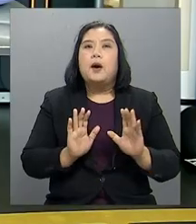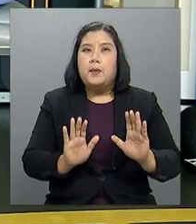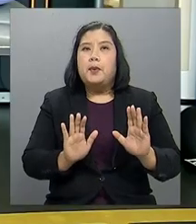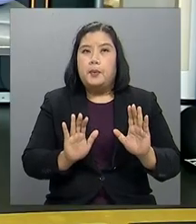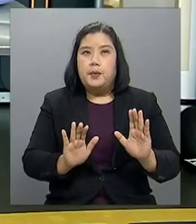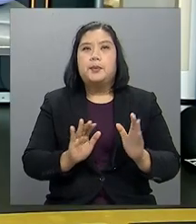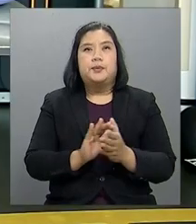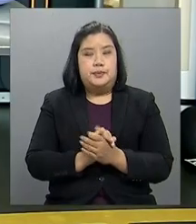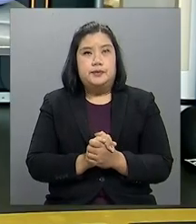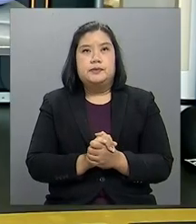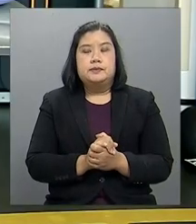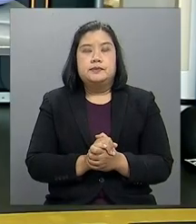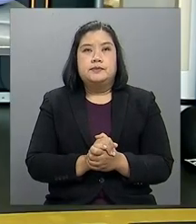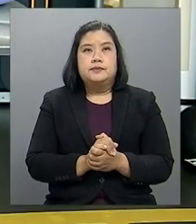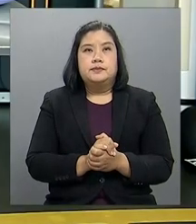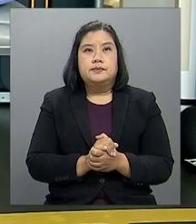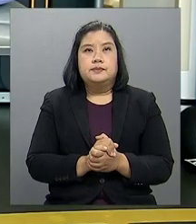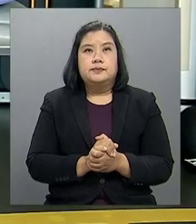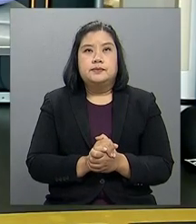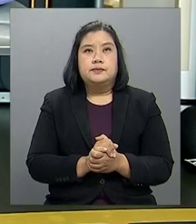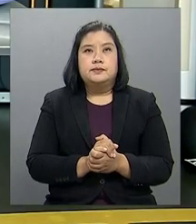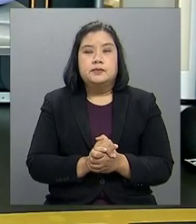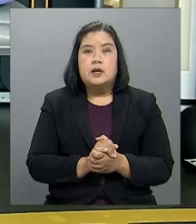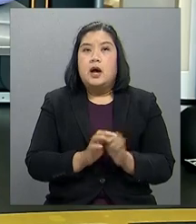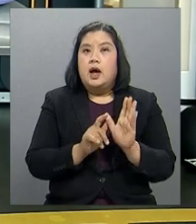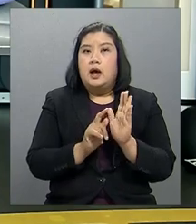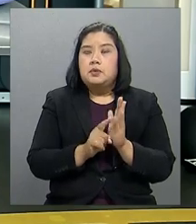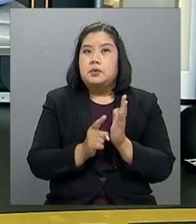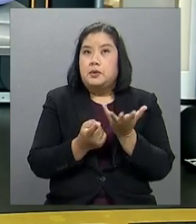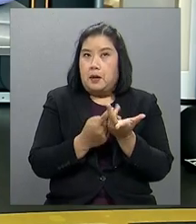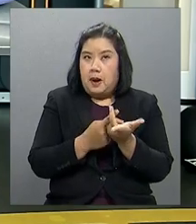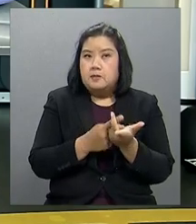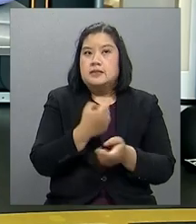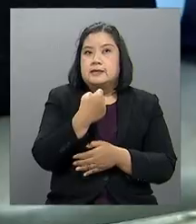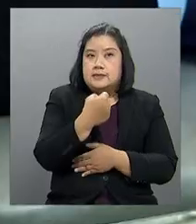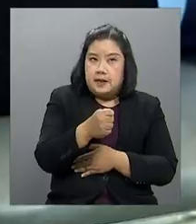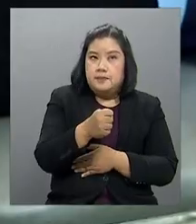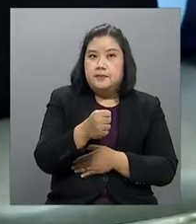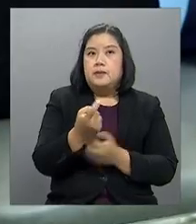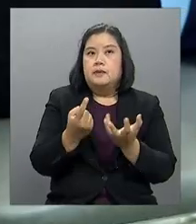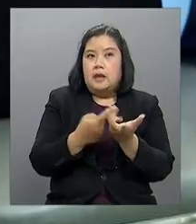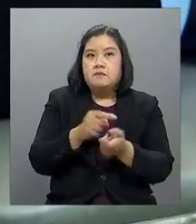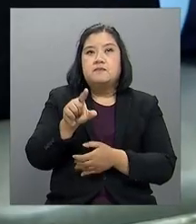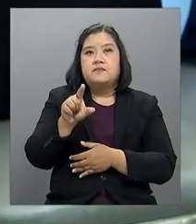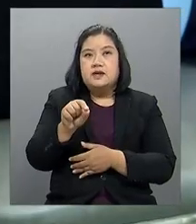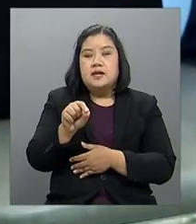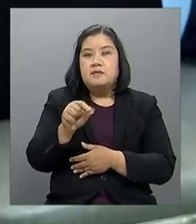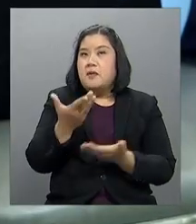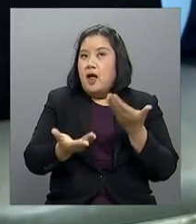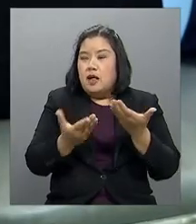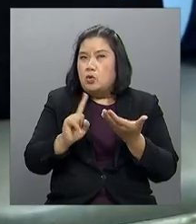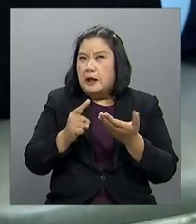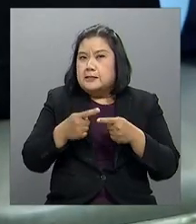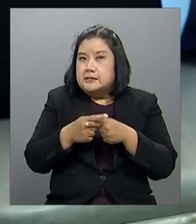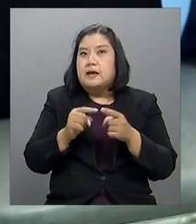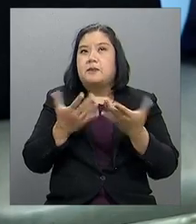นี้เลยประมาณ10ถึง20ครั้งหรือเท่าที่ไหว ค่ะ นะคะแรงที่กดจะต้องลงเตียงไม่ใช่เฉียง